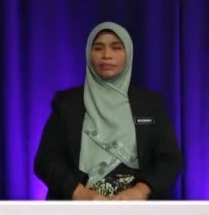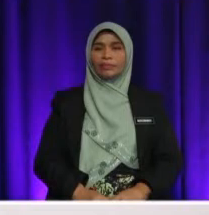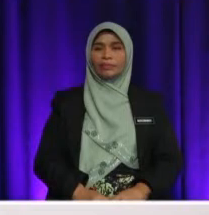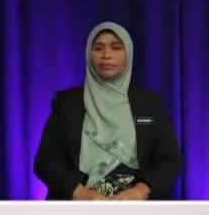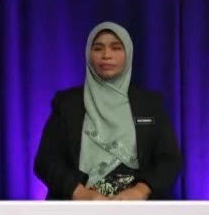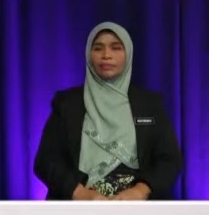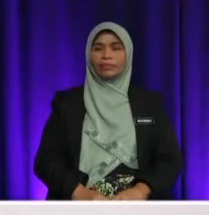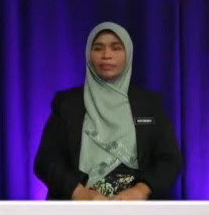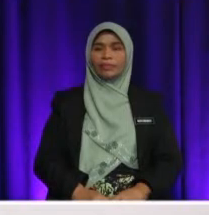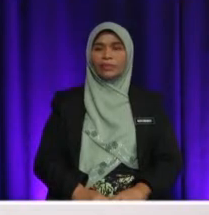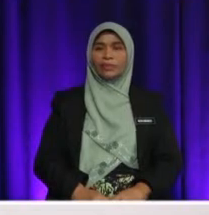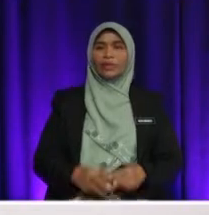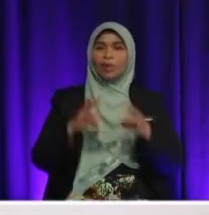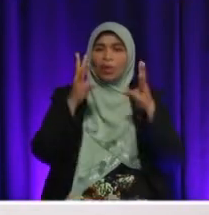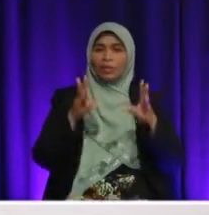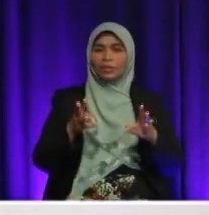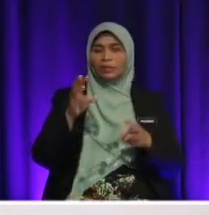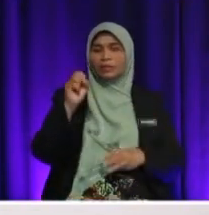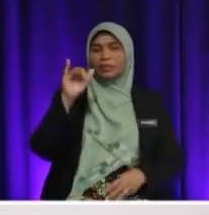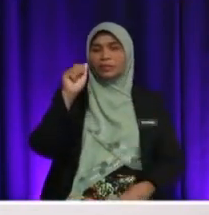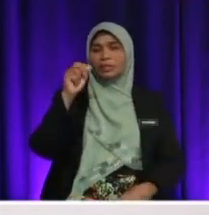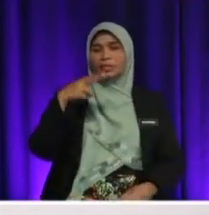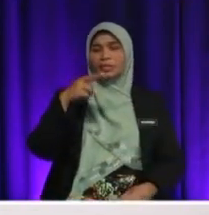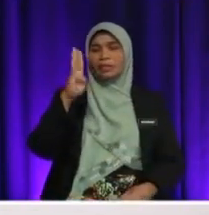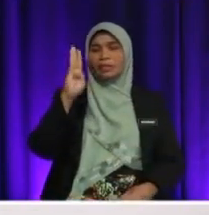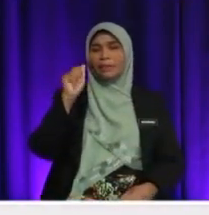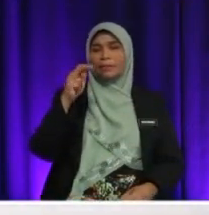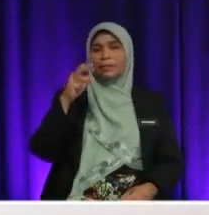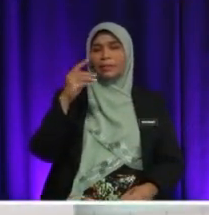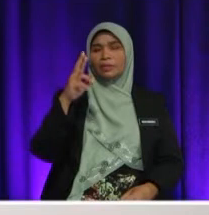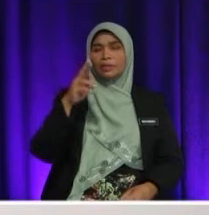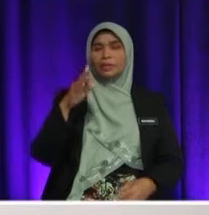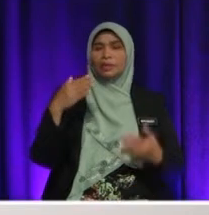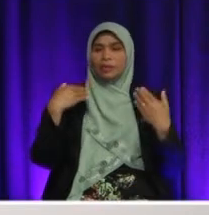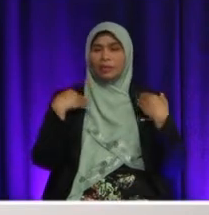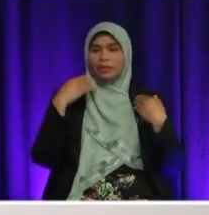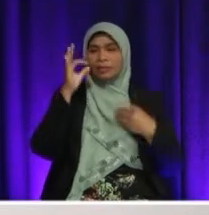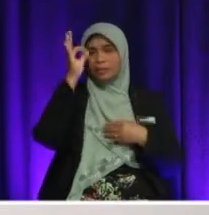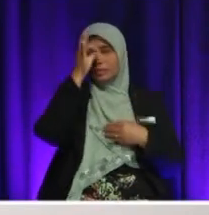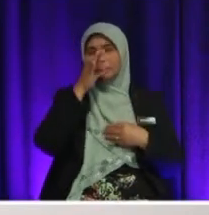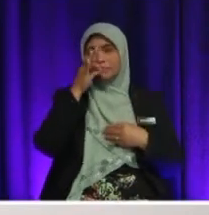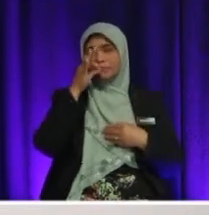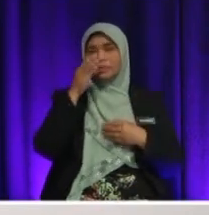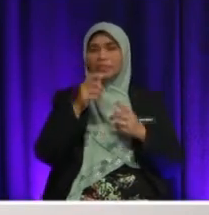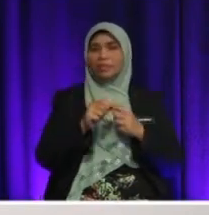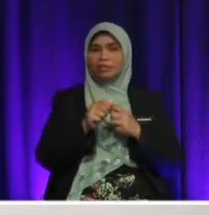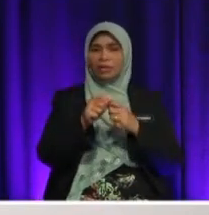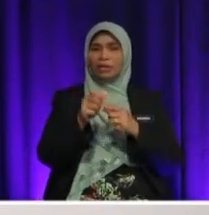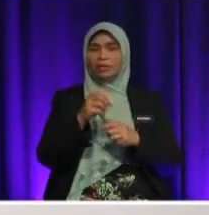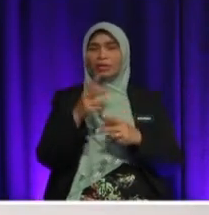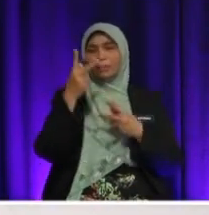Hai Dewata Aisyah Banda mempunyai yang mempunyai sifat taat dan